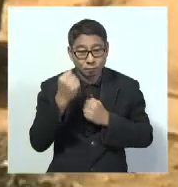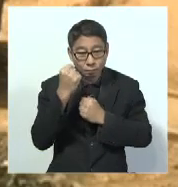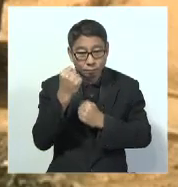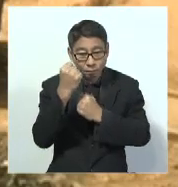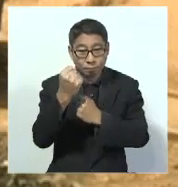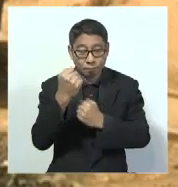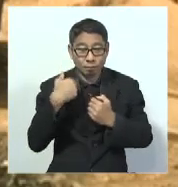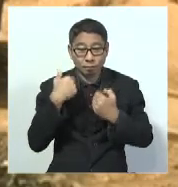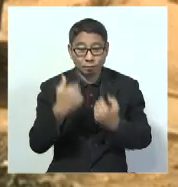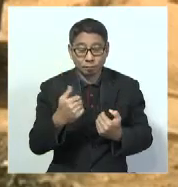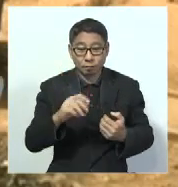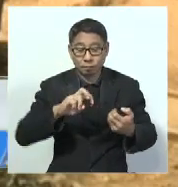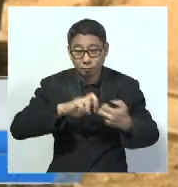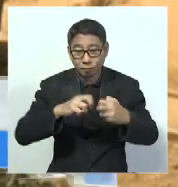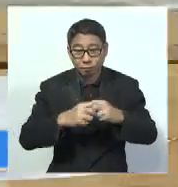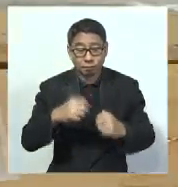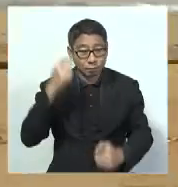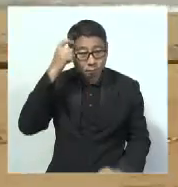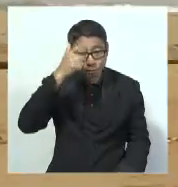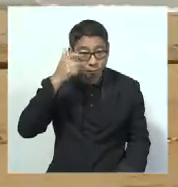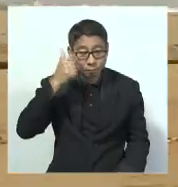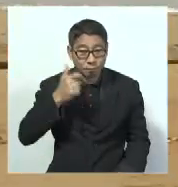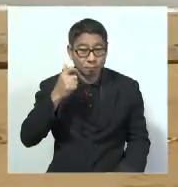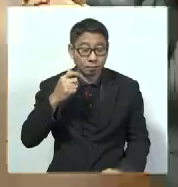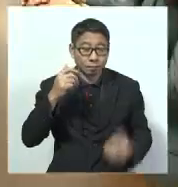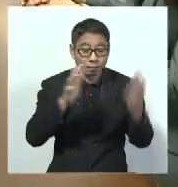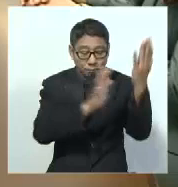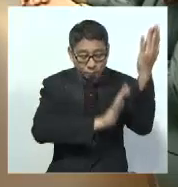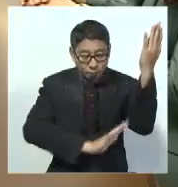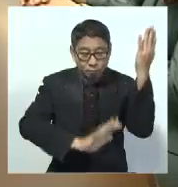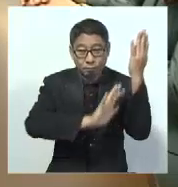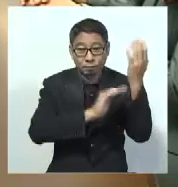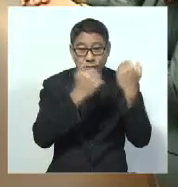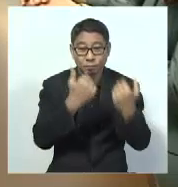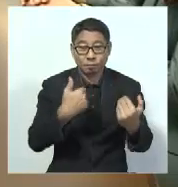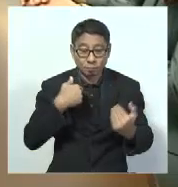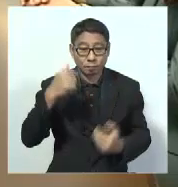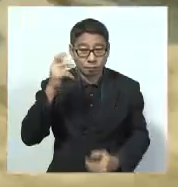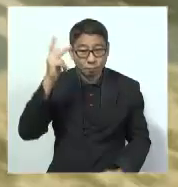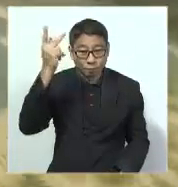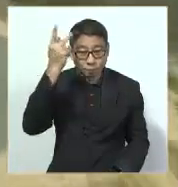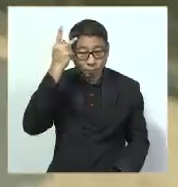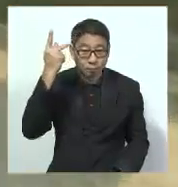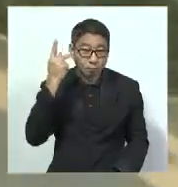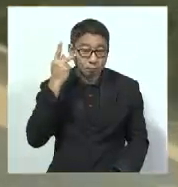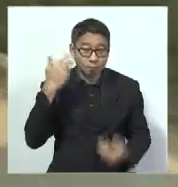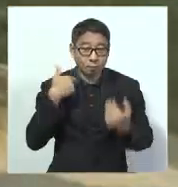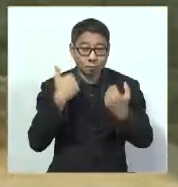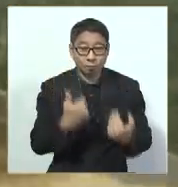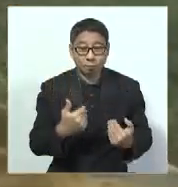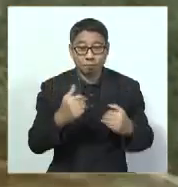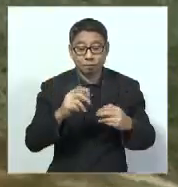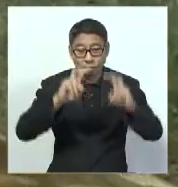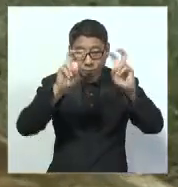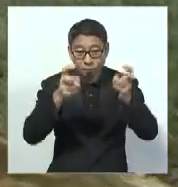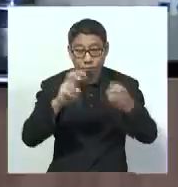เป็นสถานการณ์ในยะไข่เรื่องของสถานการณ์ในทะเลจีนใต้เรื่องของสถานการณ์ในคาบสมุทรเกาหลีต่างๆเหล่านี้เนี่ยล้วนแต่เป็นประเ